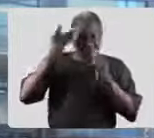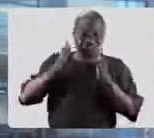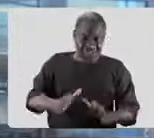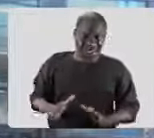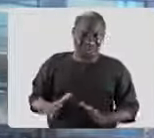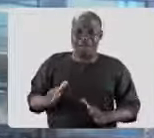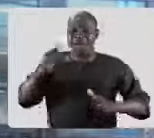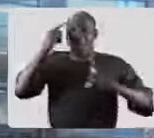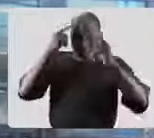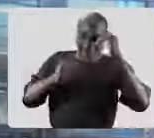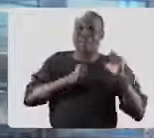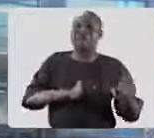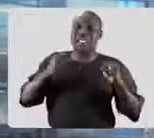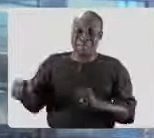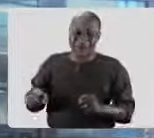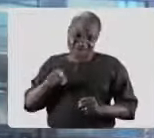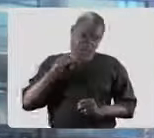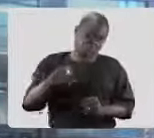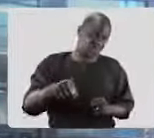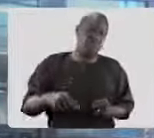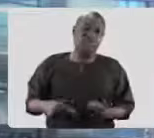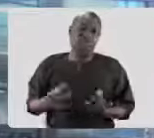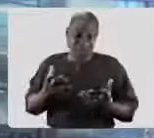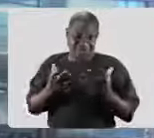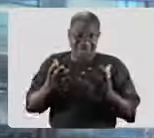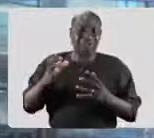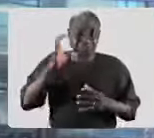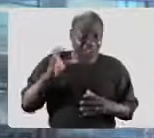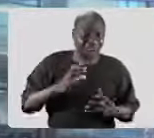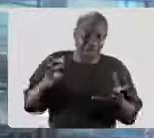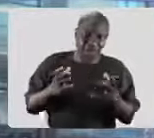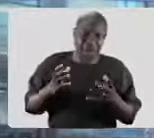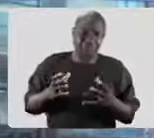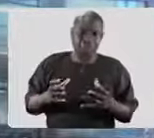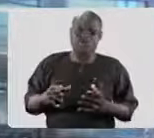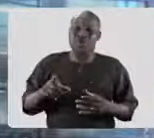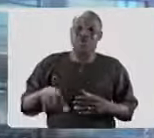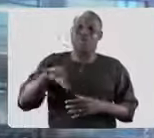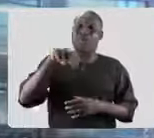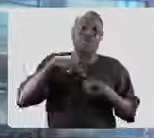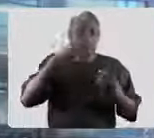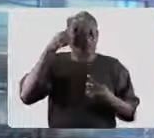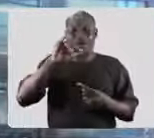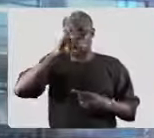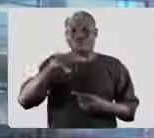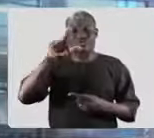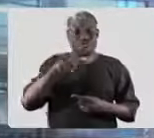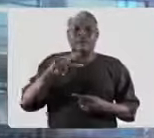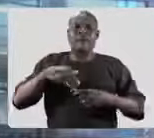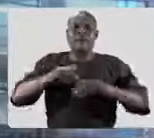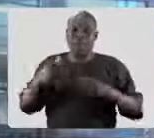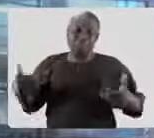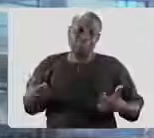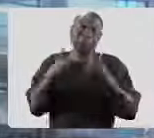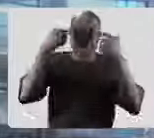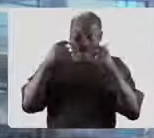ana mutumi a mo pe enti no mo akwaji nro e ma sa accidents a horo no esisie